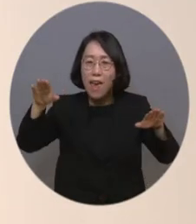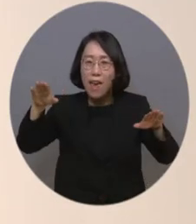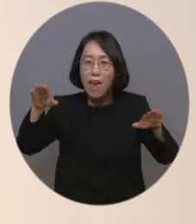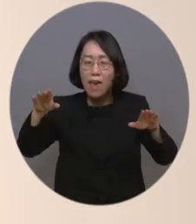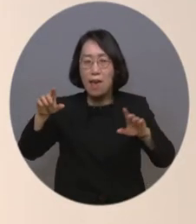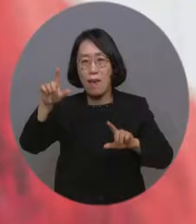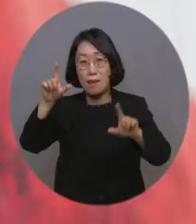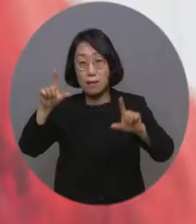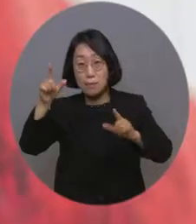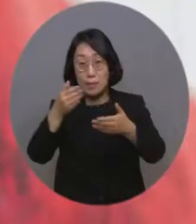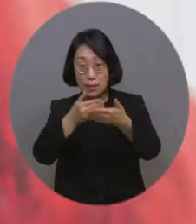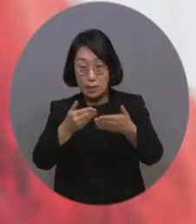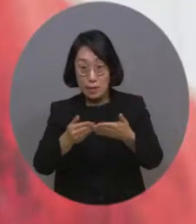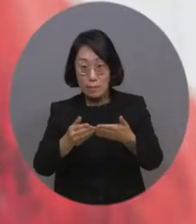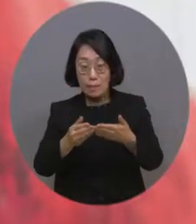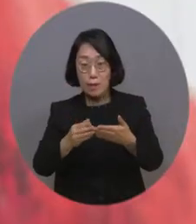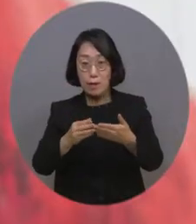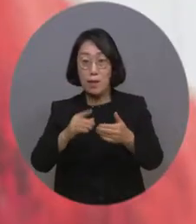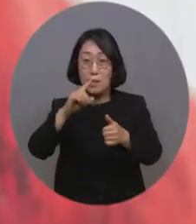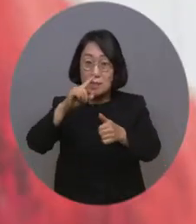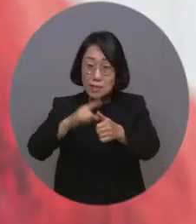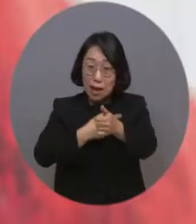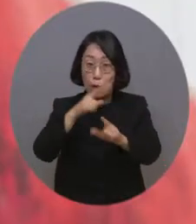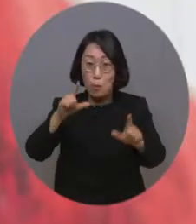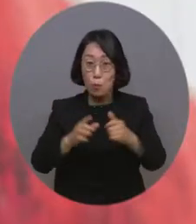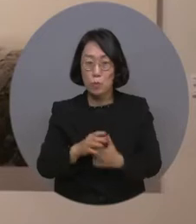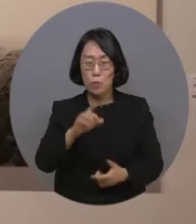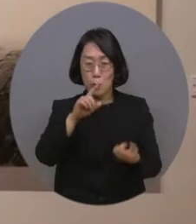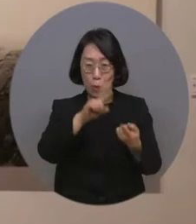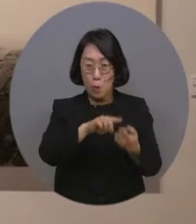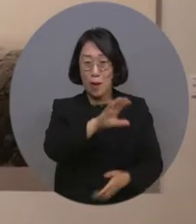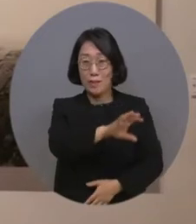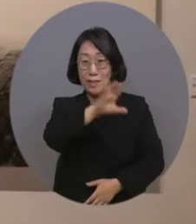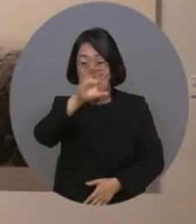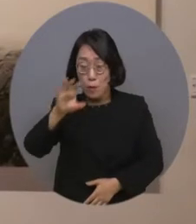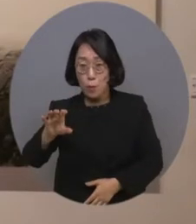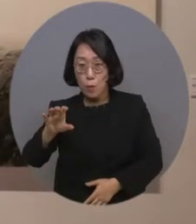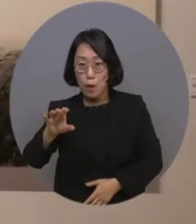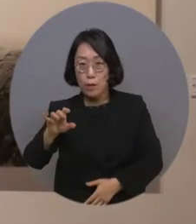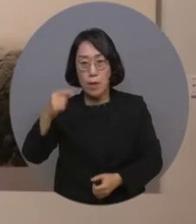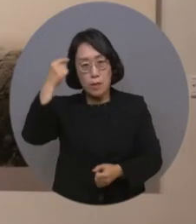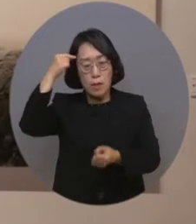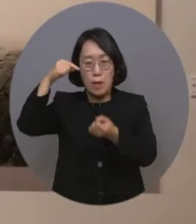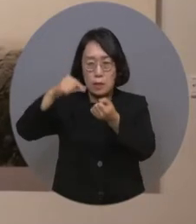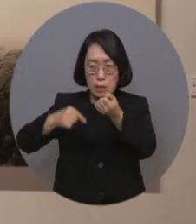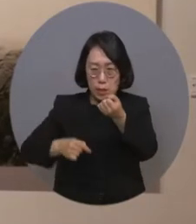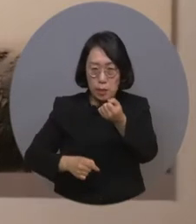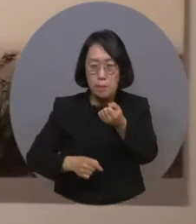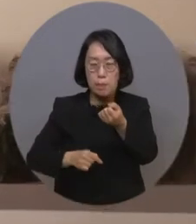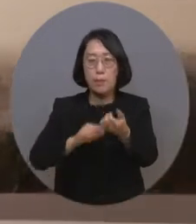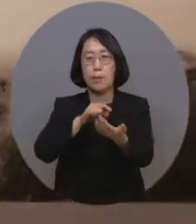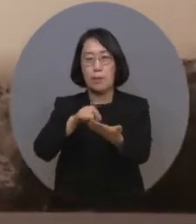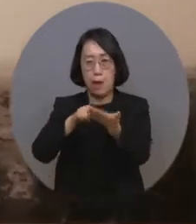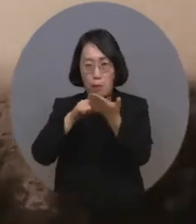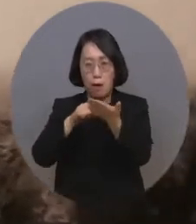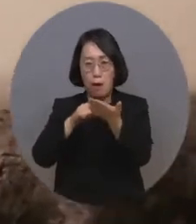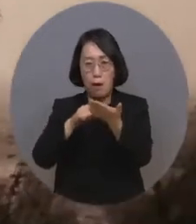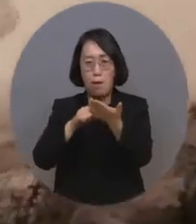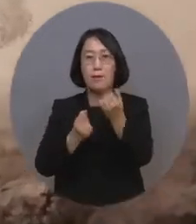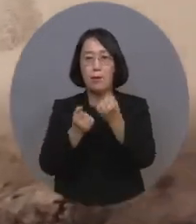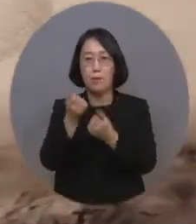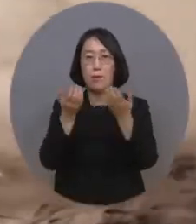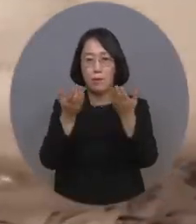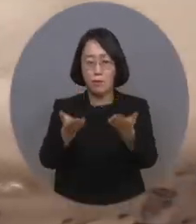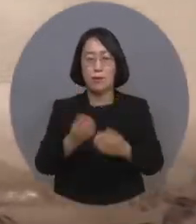장 작가는 자연은 단순한 재현 공간이 아닌 고요와 명상이 담겨 있다며 작품의 의미를